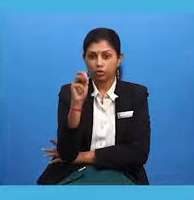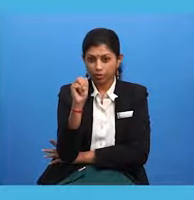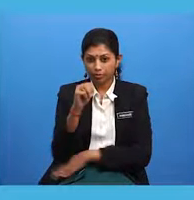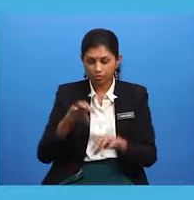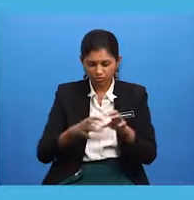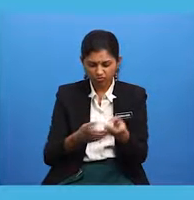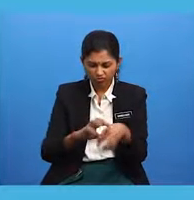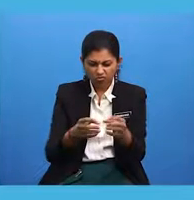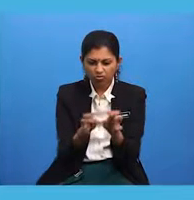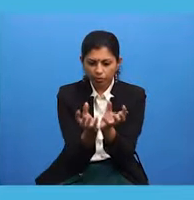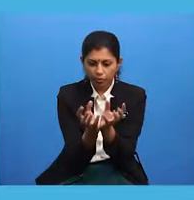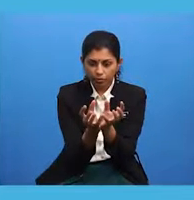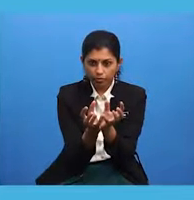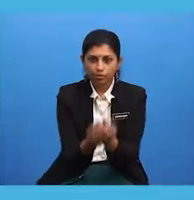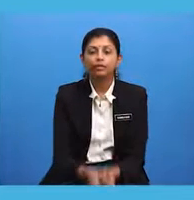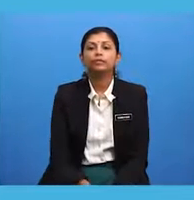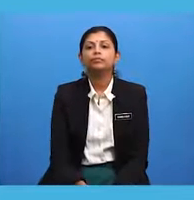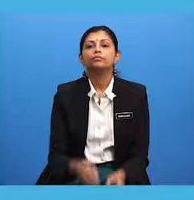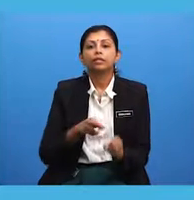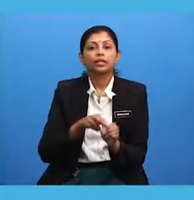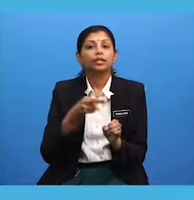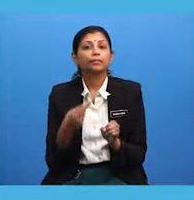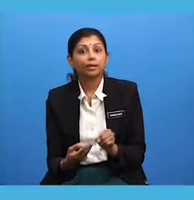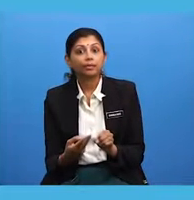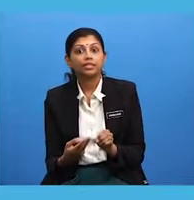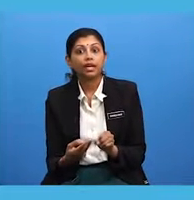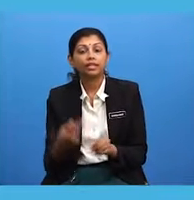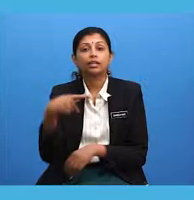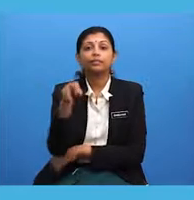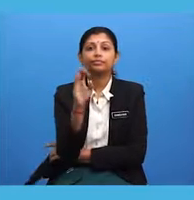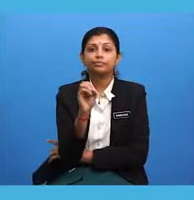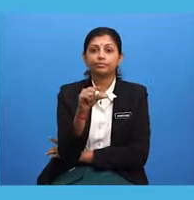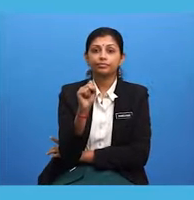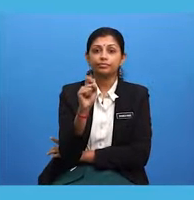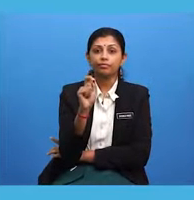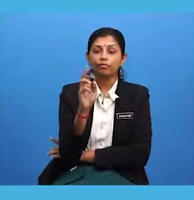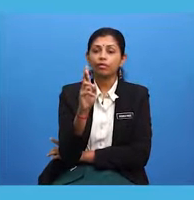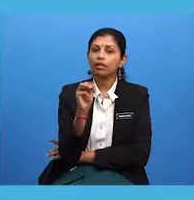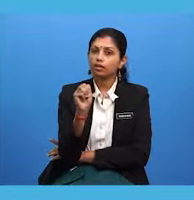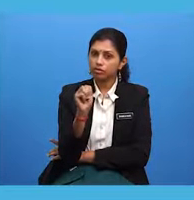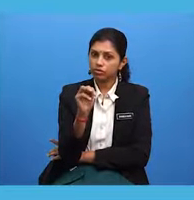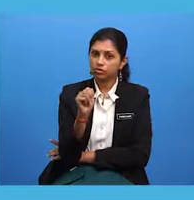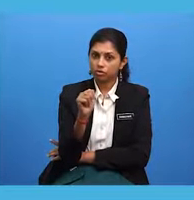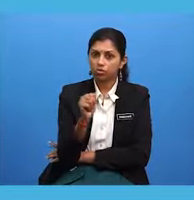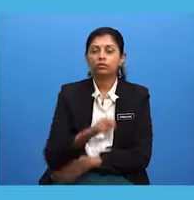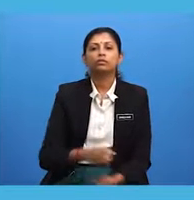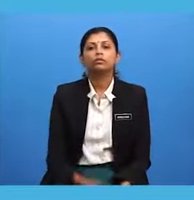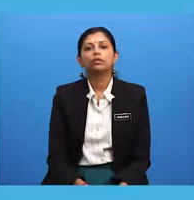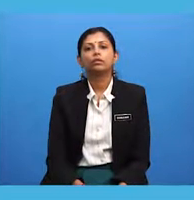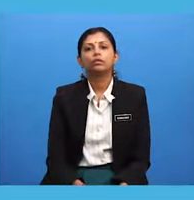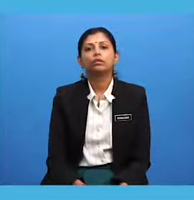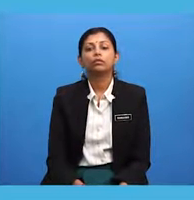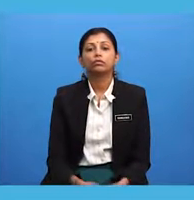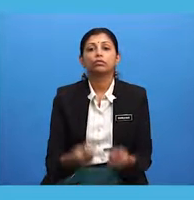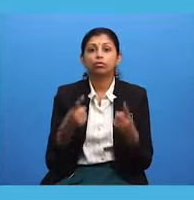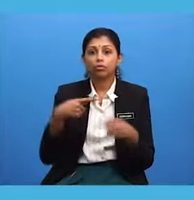Corpus luteum akan merembeskan progesteron. Hormon progesteron ini